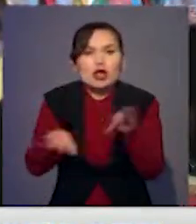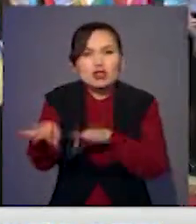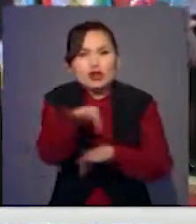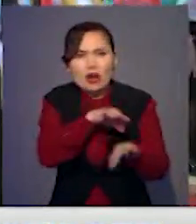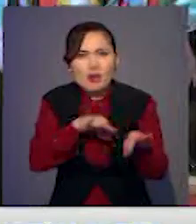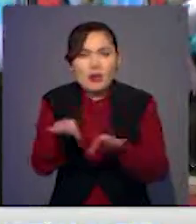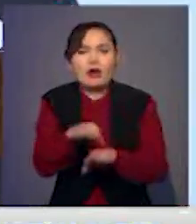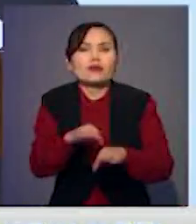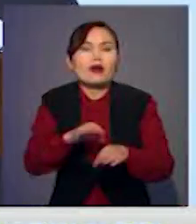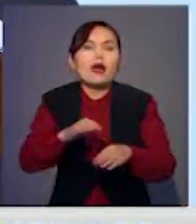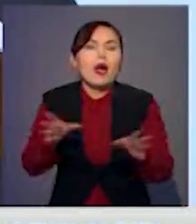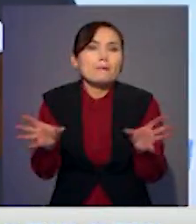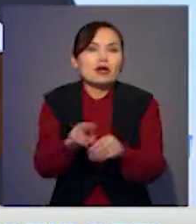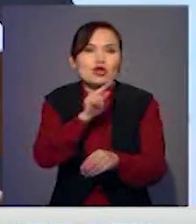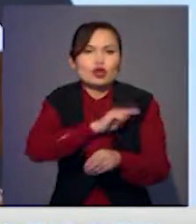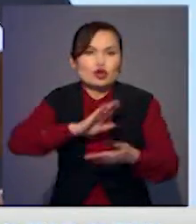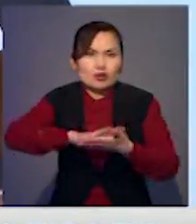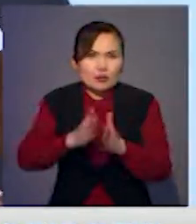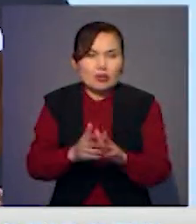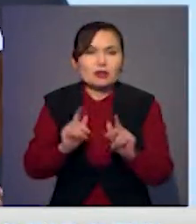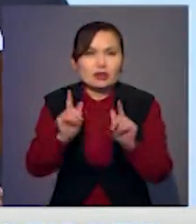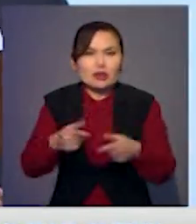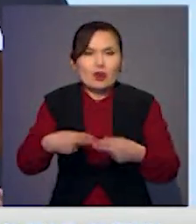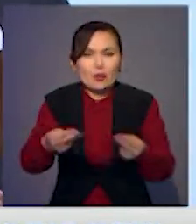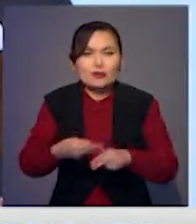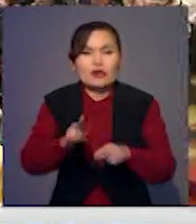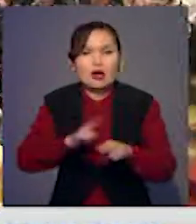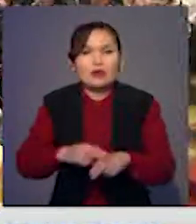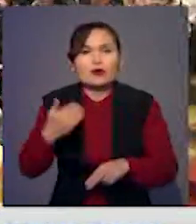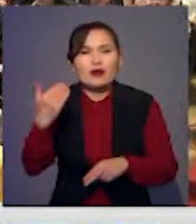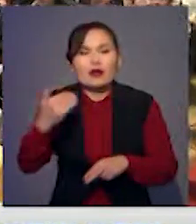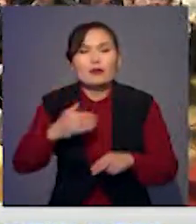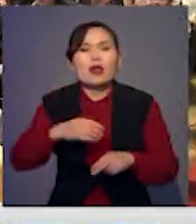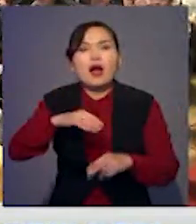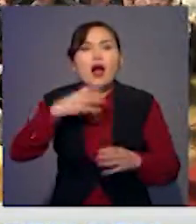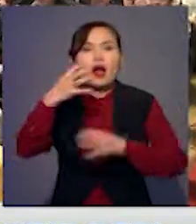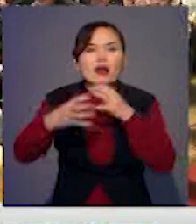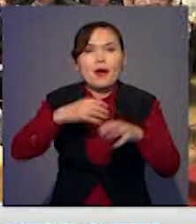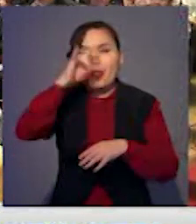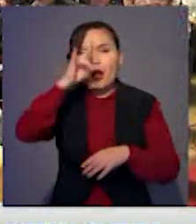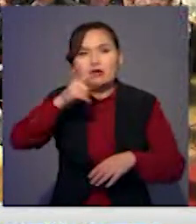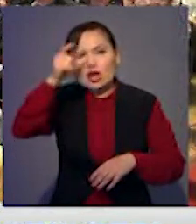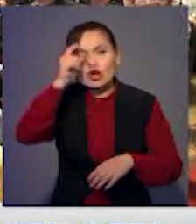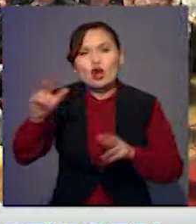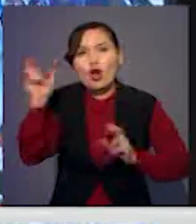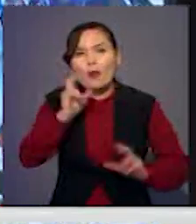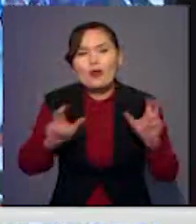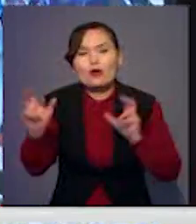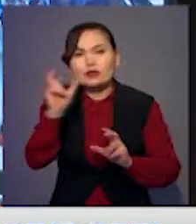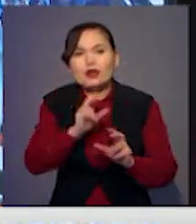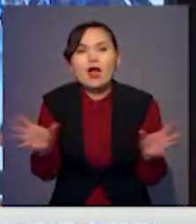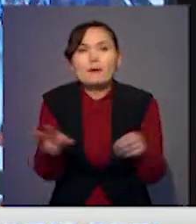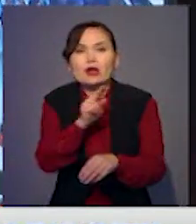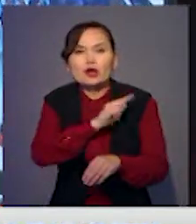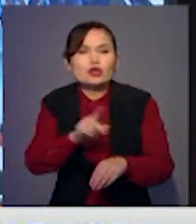бірлесіп атқаруға уағдаласты. Жастар жылына орай Қожа Ахмет Ясауи атындағы халықаралық қазақ түрік университеті жастарға барынша